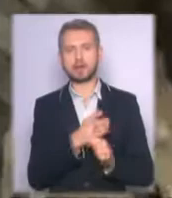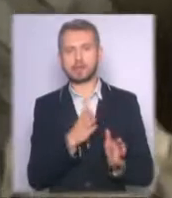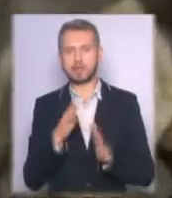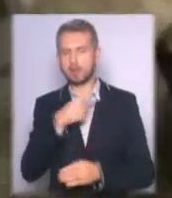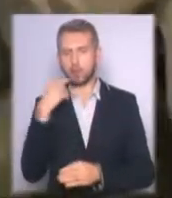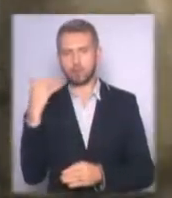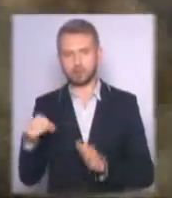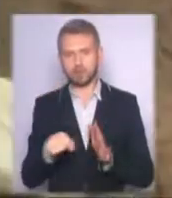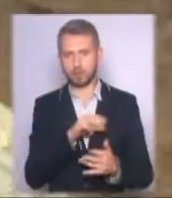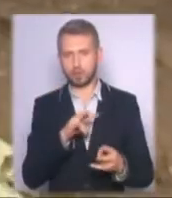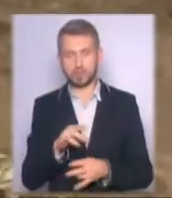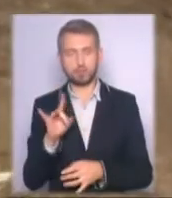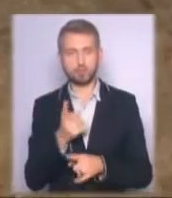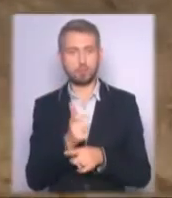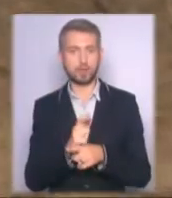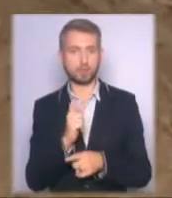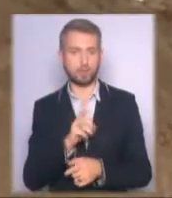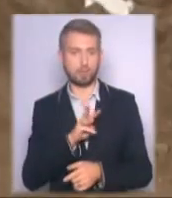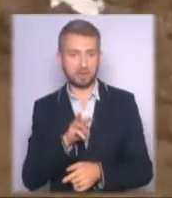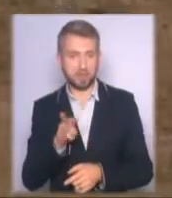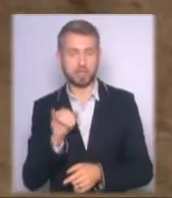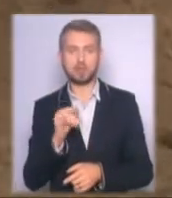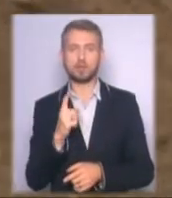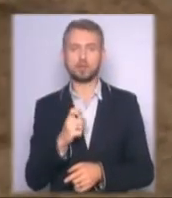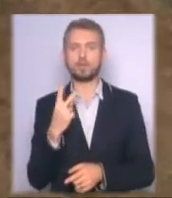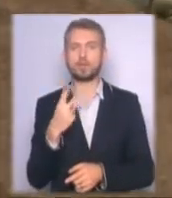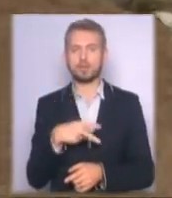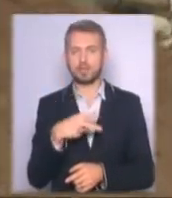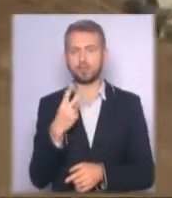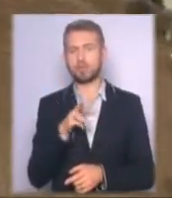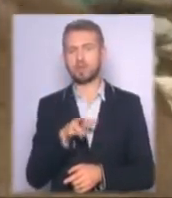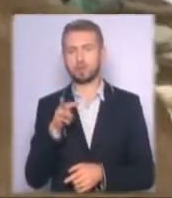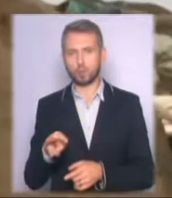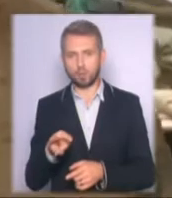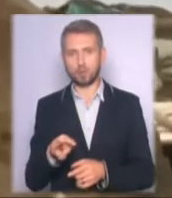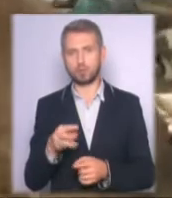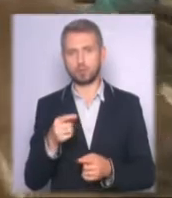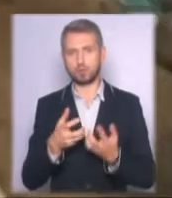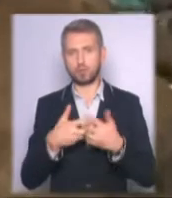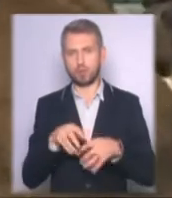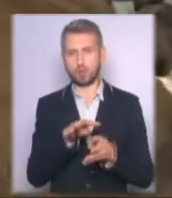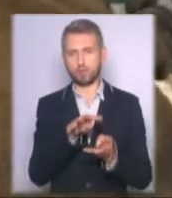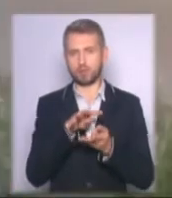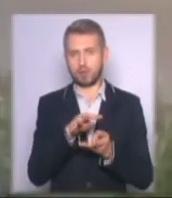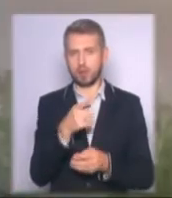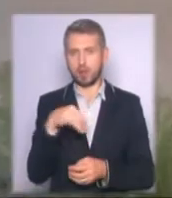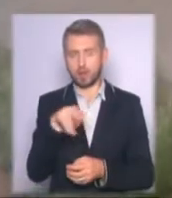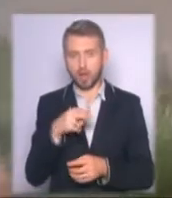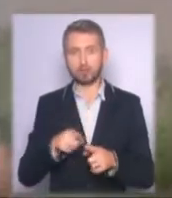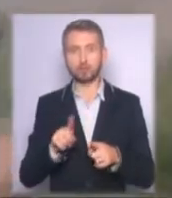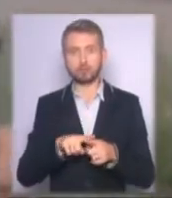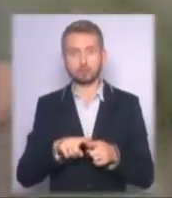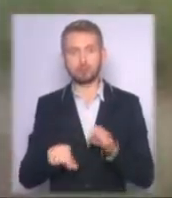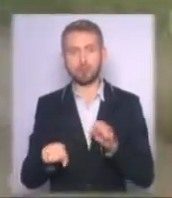терористів калібром понад 100 мм та 122-мм установок «Град», що свідчить про порушення терористами мінських